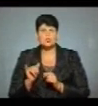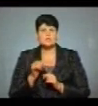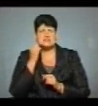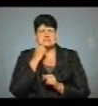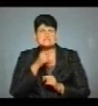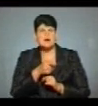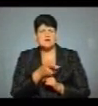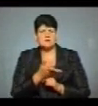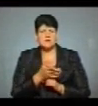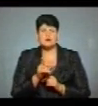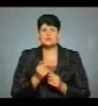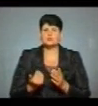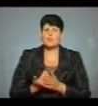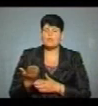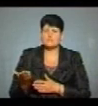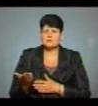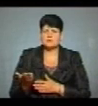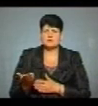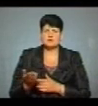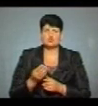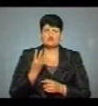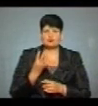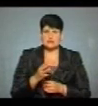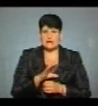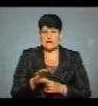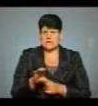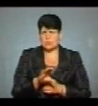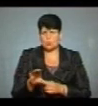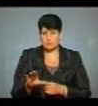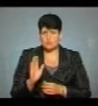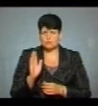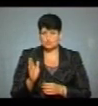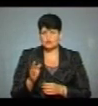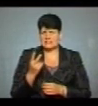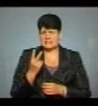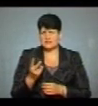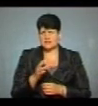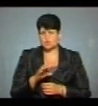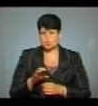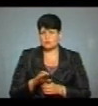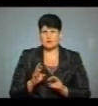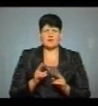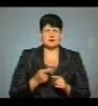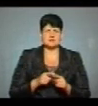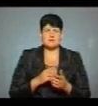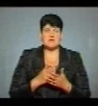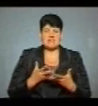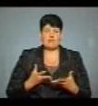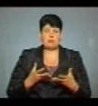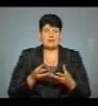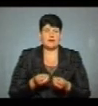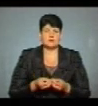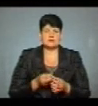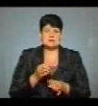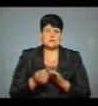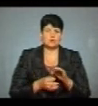труби, що з новими, так, тому що 4 труби, тепер буде 2 труби. Яким чином це має вплинути на